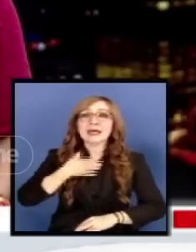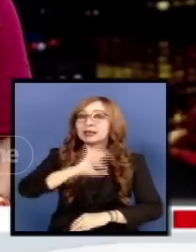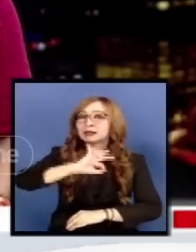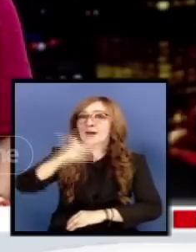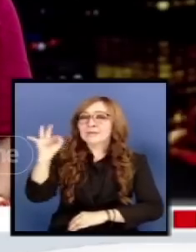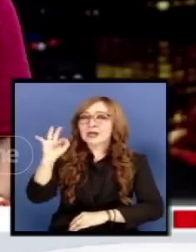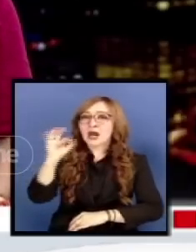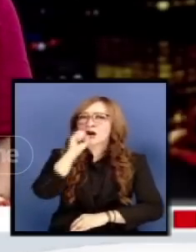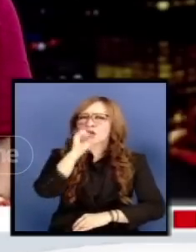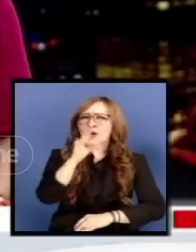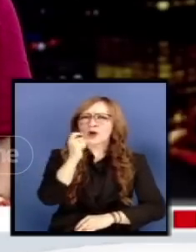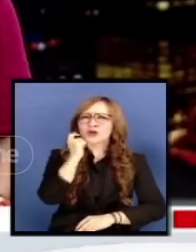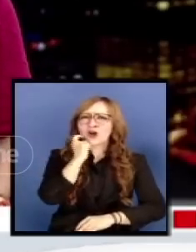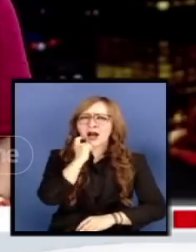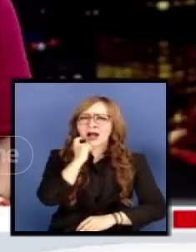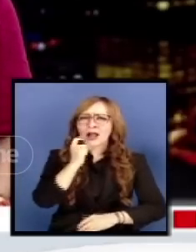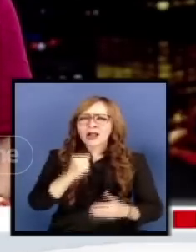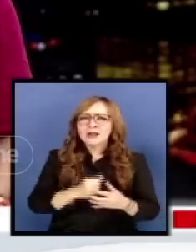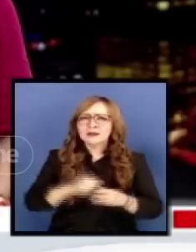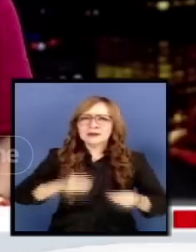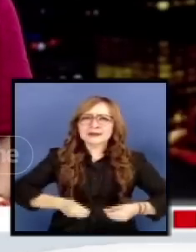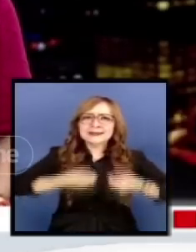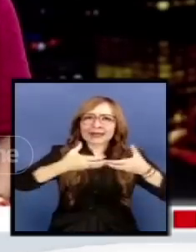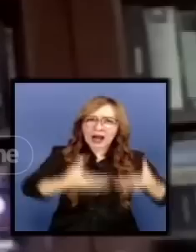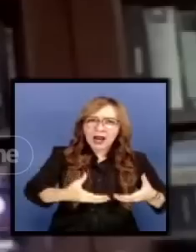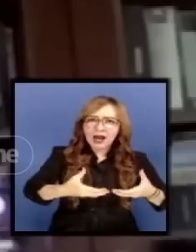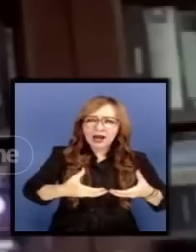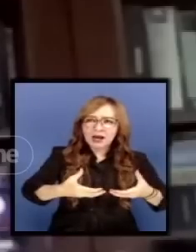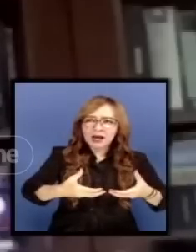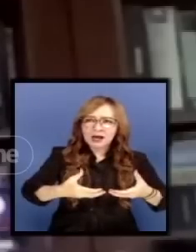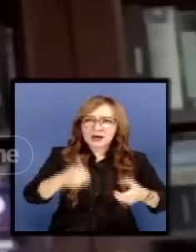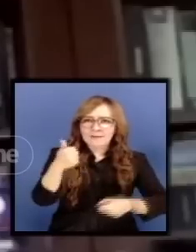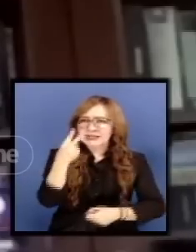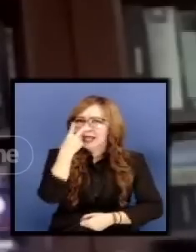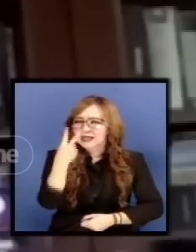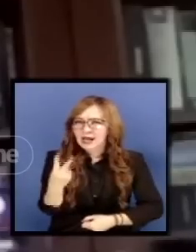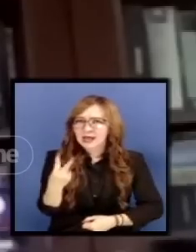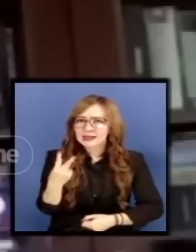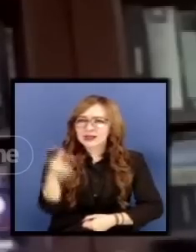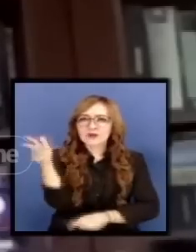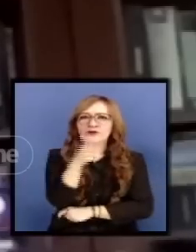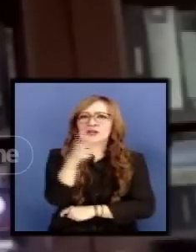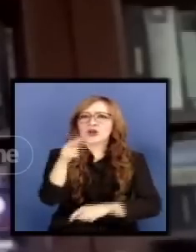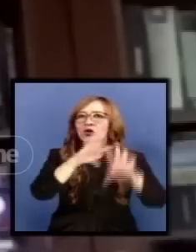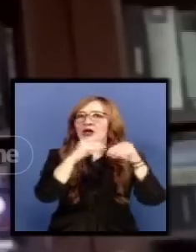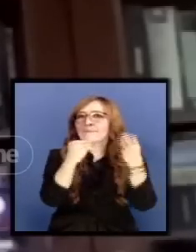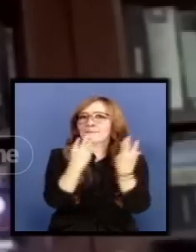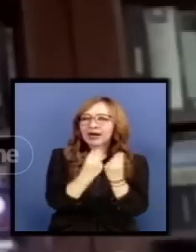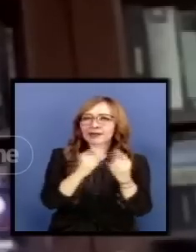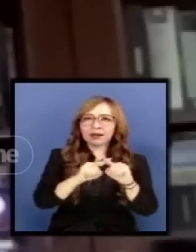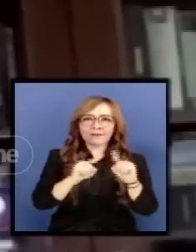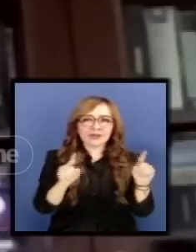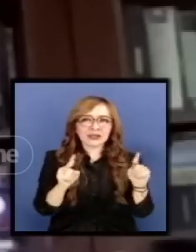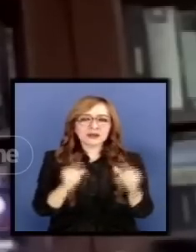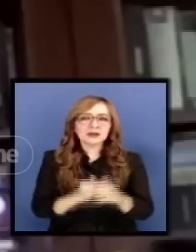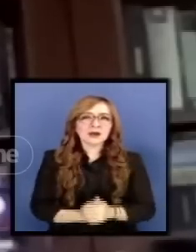boleh diputar lagi rekaman rapat. Tapi waktu teman saya bicara sedekah,